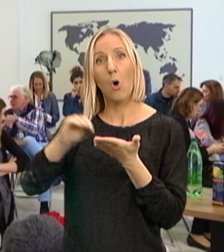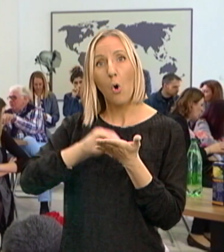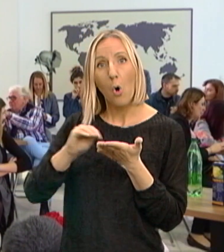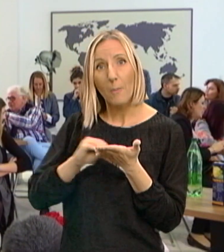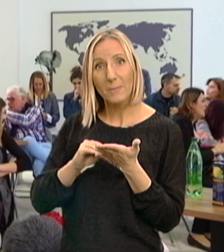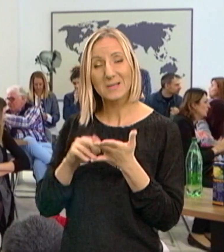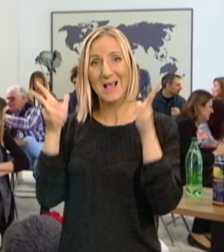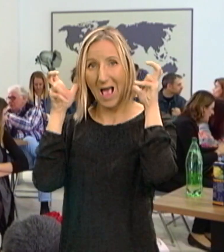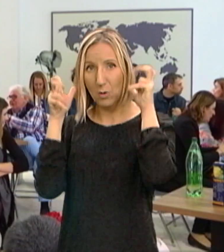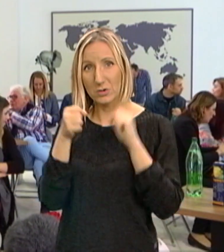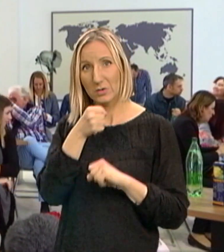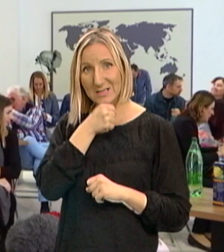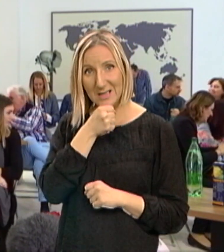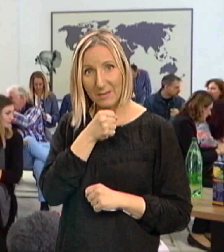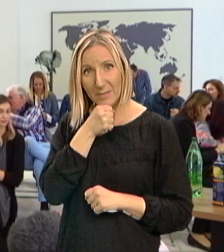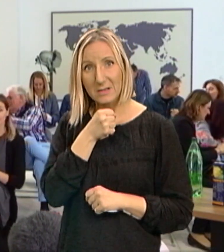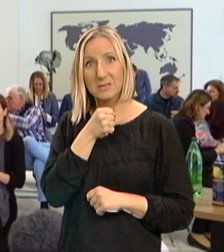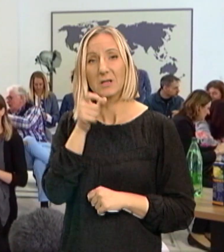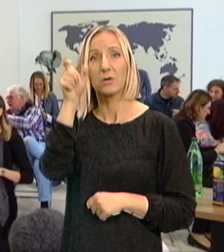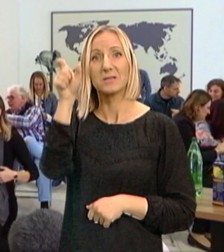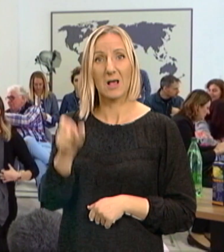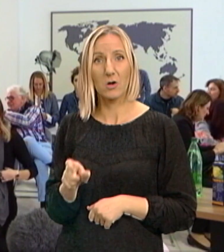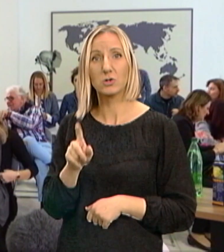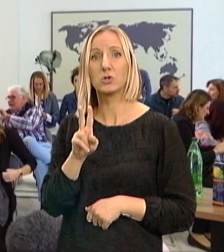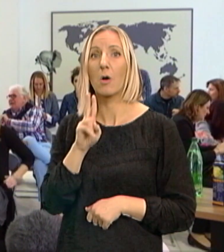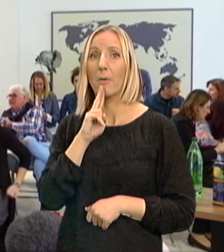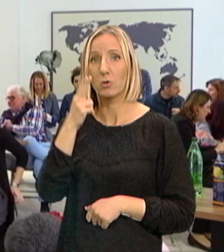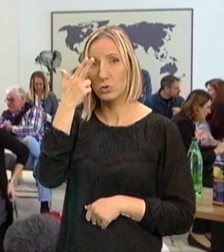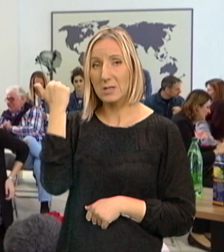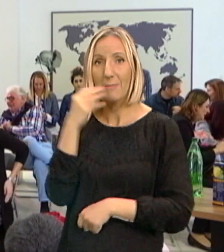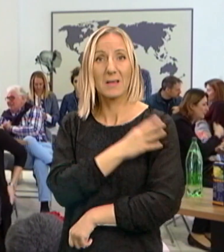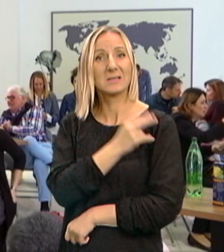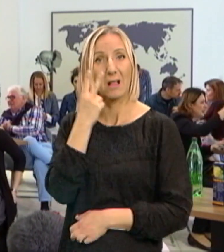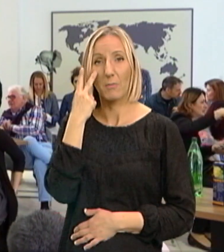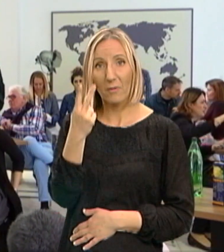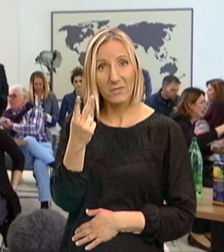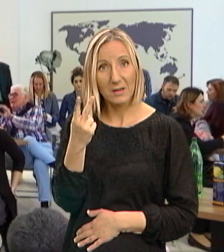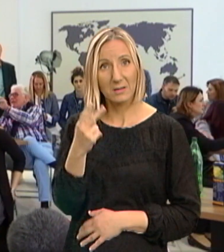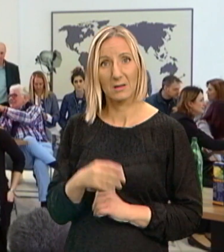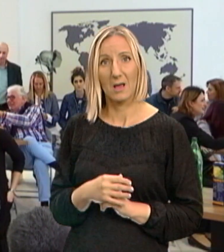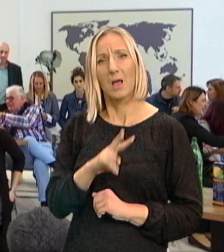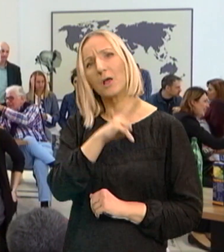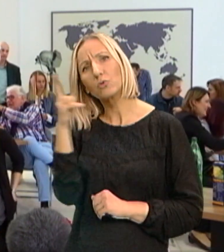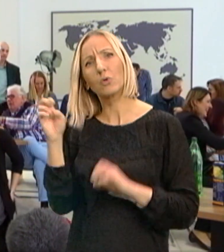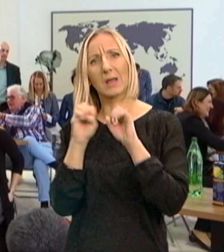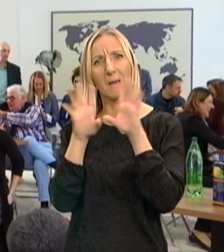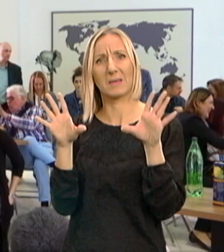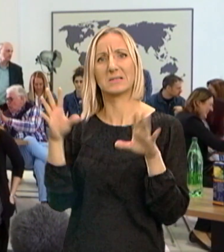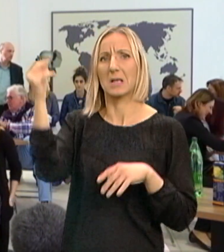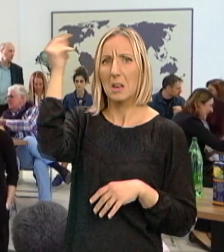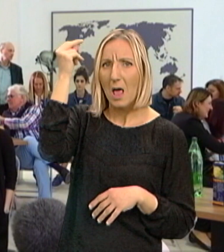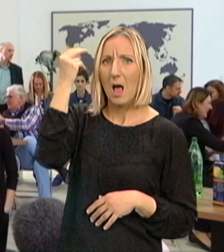odnosno audiodeskripciju za osobe koje su slepe i slabovide, drugih emisija,